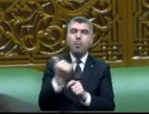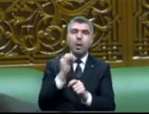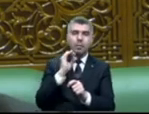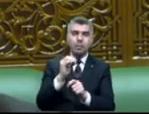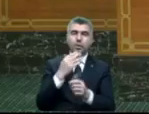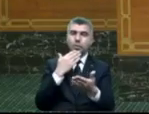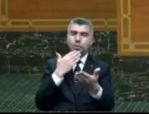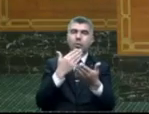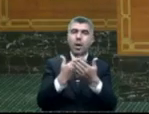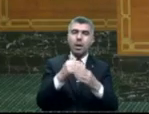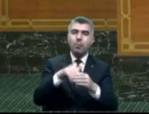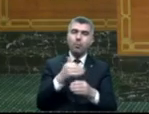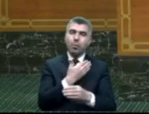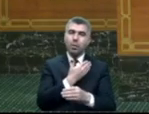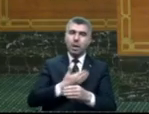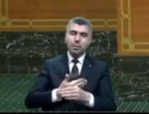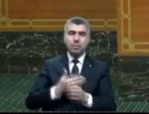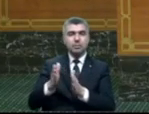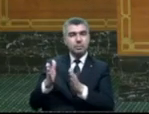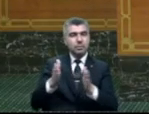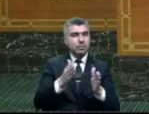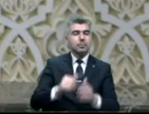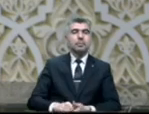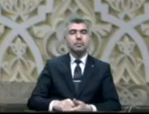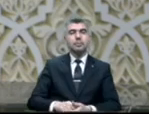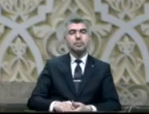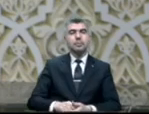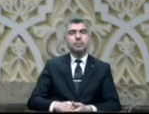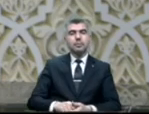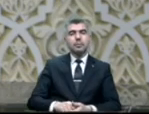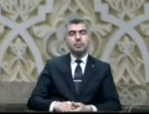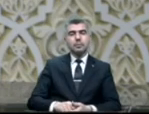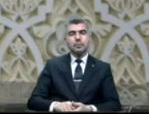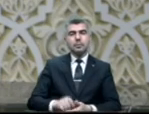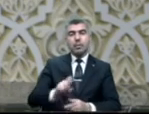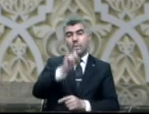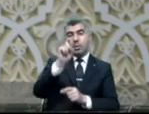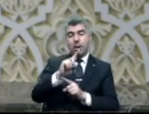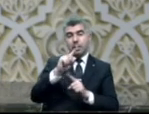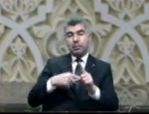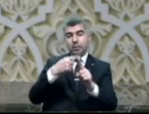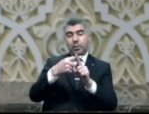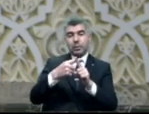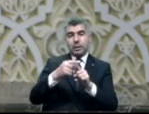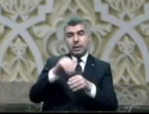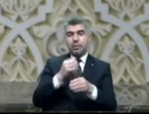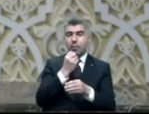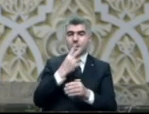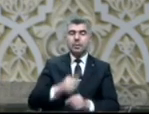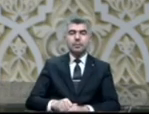شكرا السيدة المستشارة، شكرا لكم. إذا نمر الآن دائما في إطار التعقيب للفريق الاشتراكي، السي عبيد